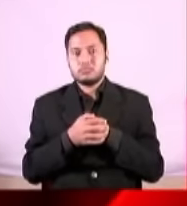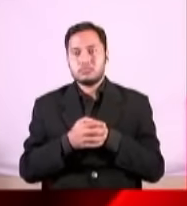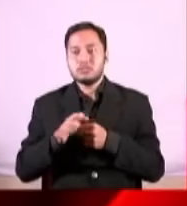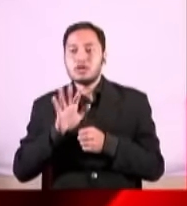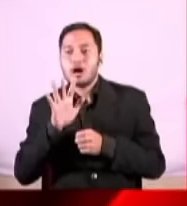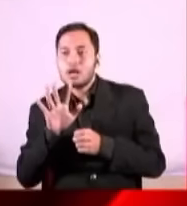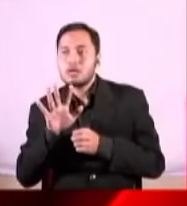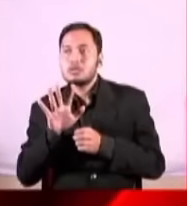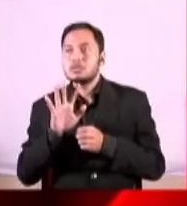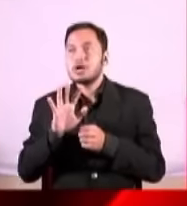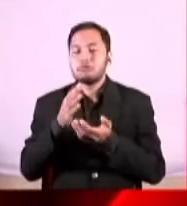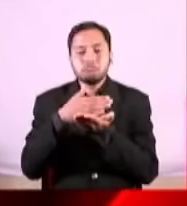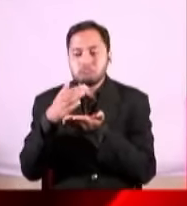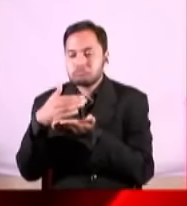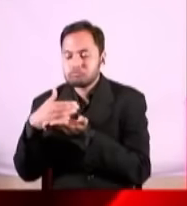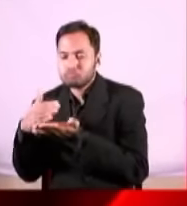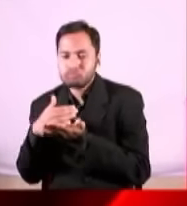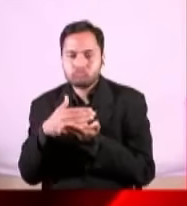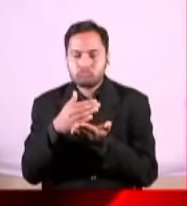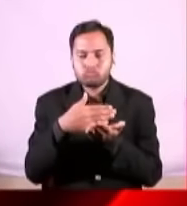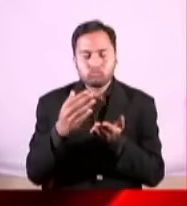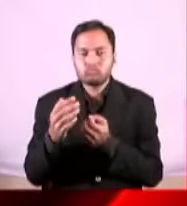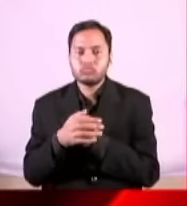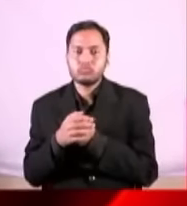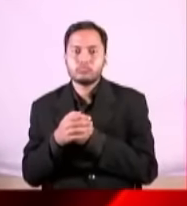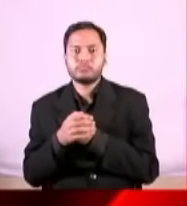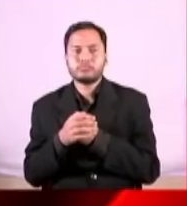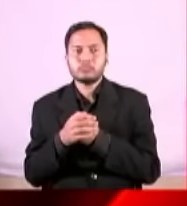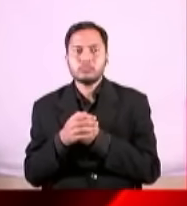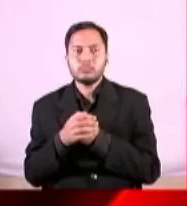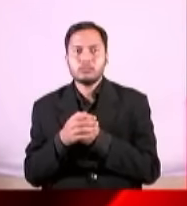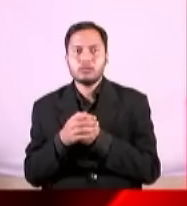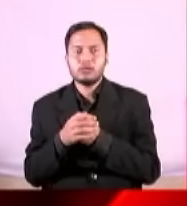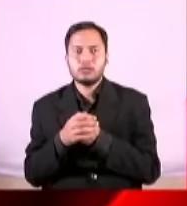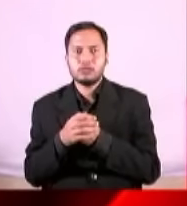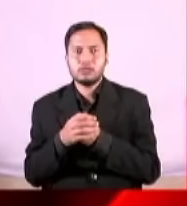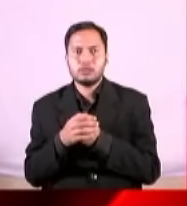klub Medan klub itu bonusnya Sumatera